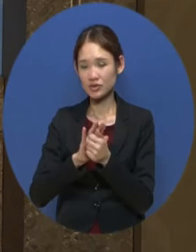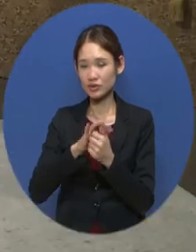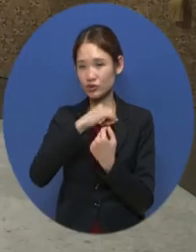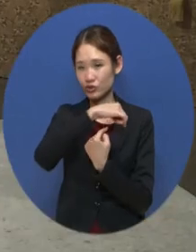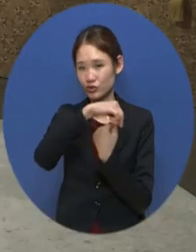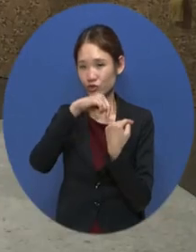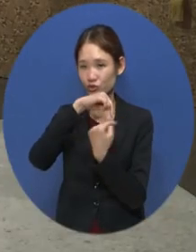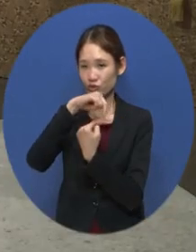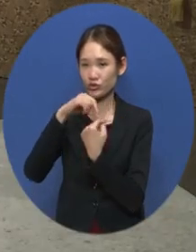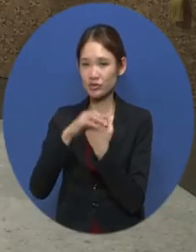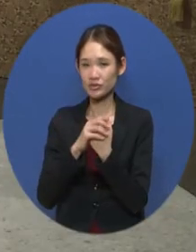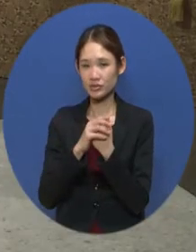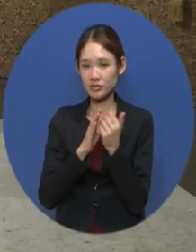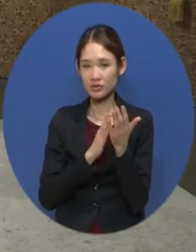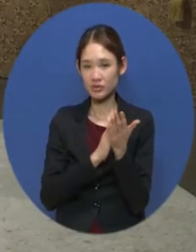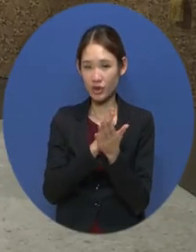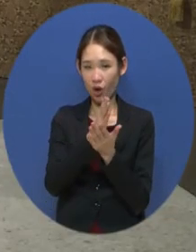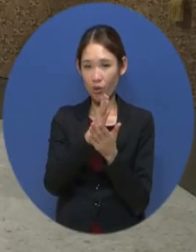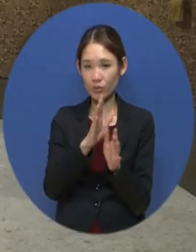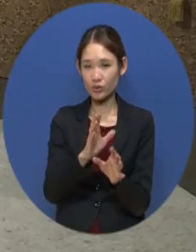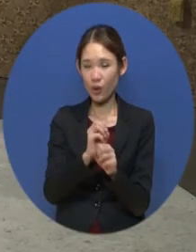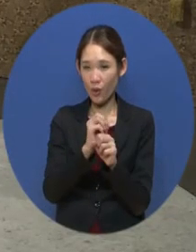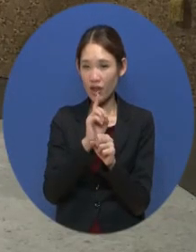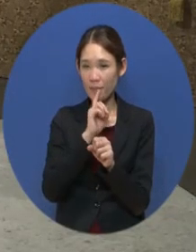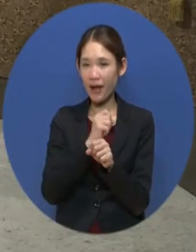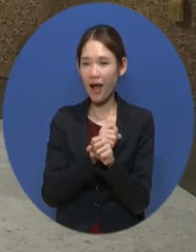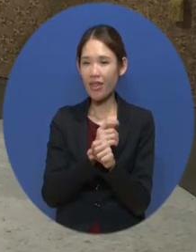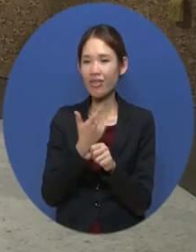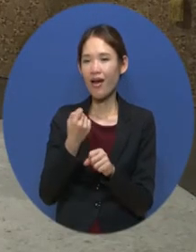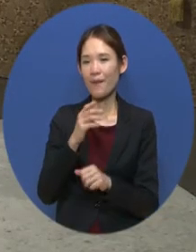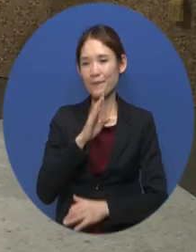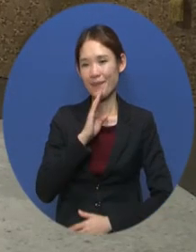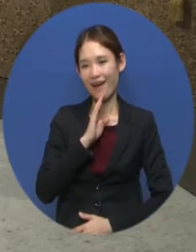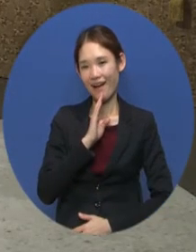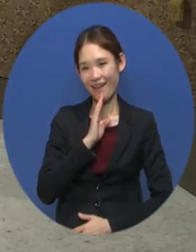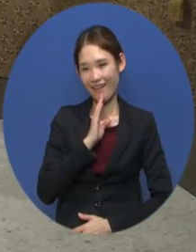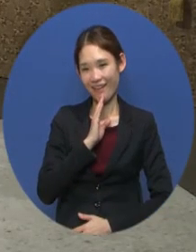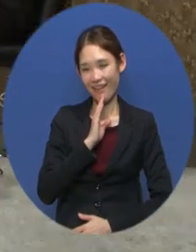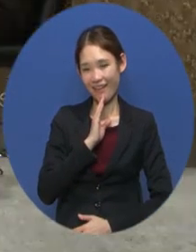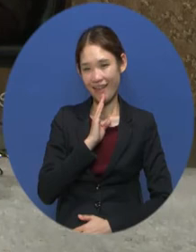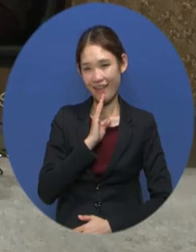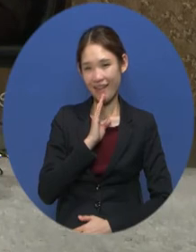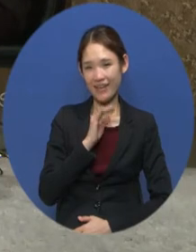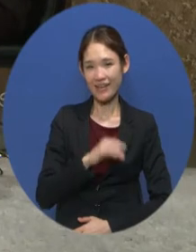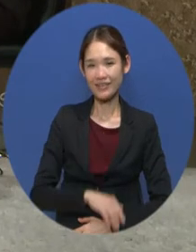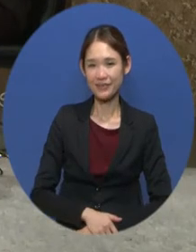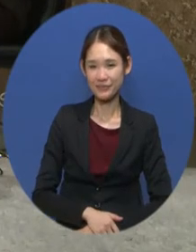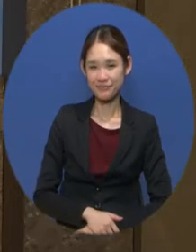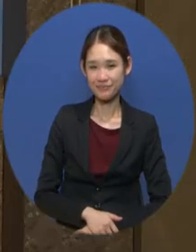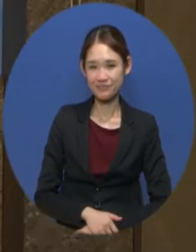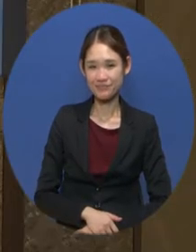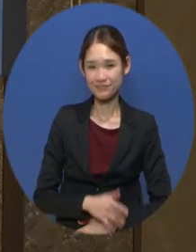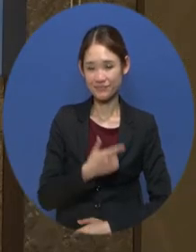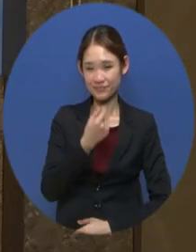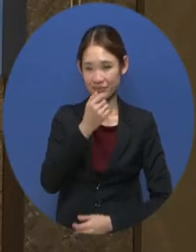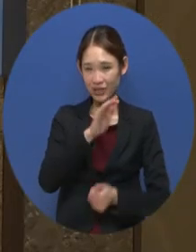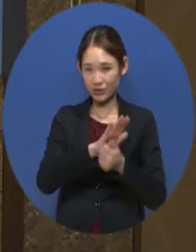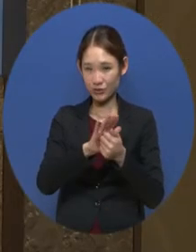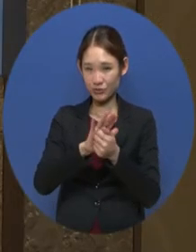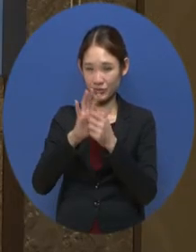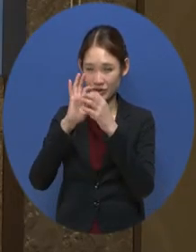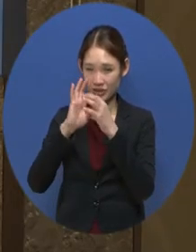하고 있어요. 처음에 전문 토탈이라고 하셨는데 네. 맞네요. 전문 토탈. 그래서 이런 서비스들은 이제